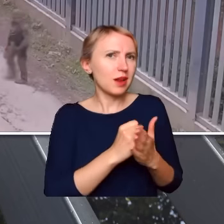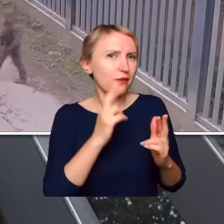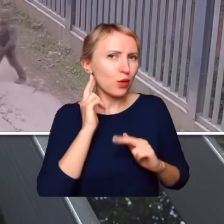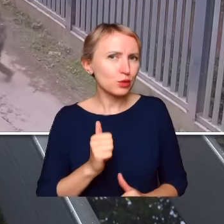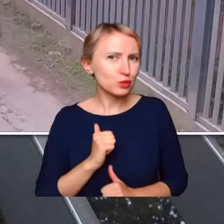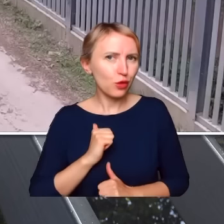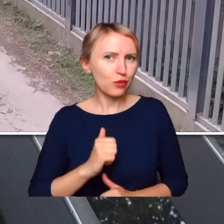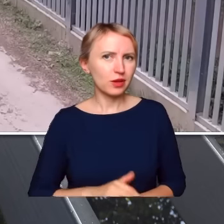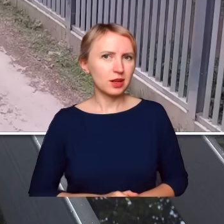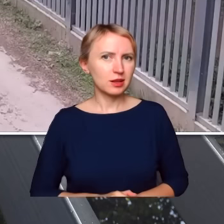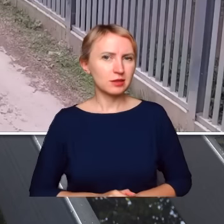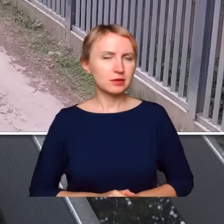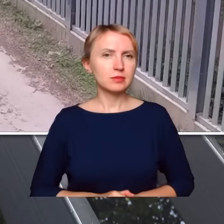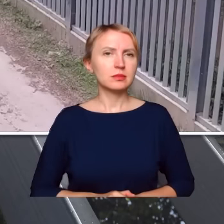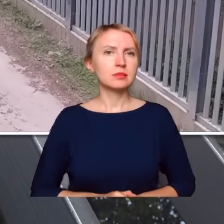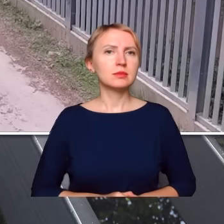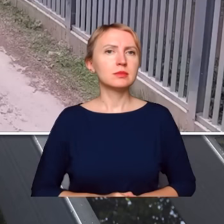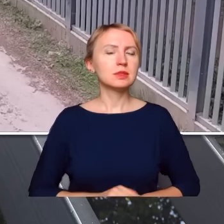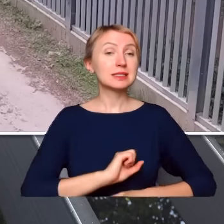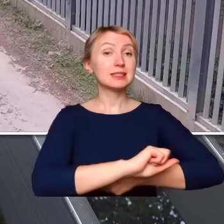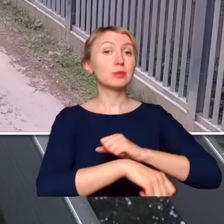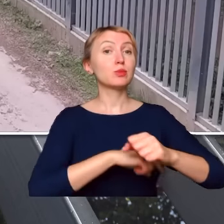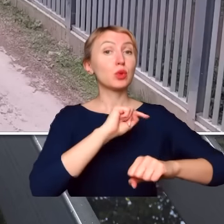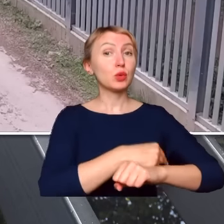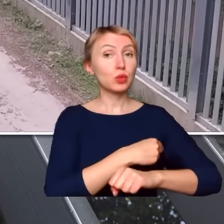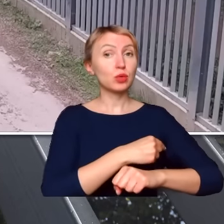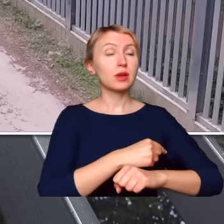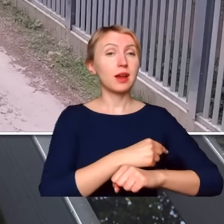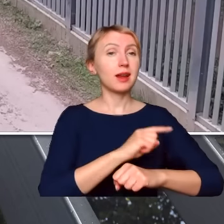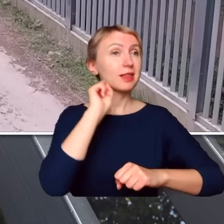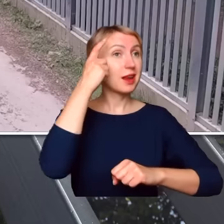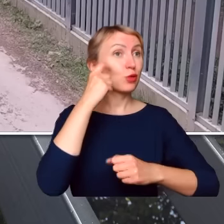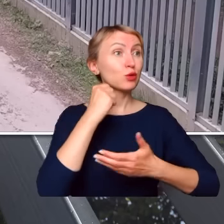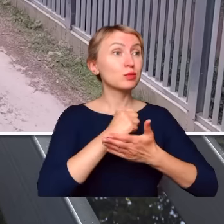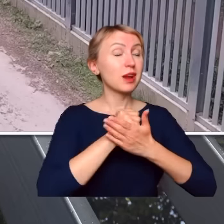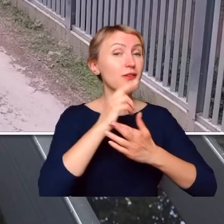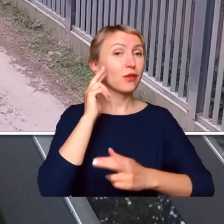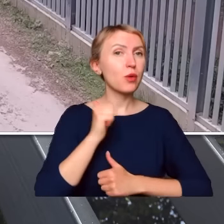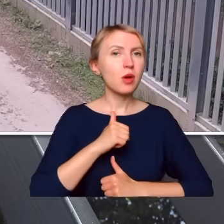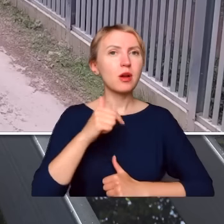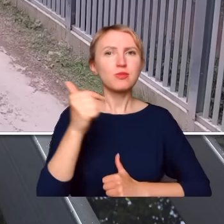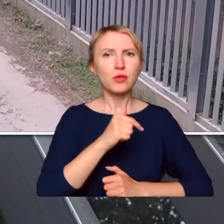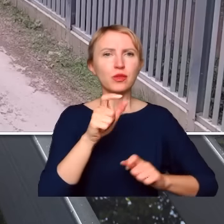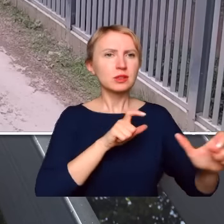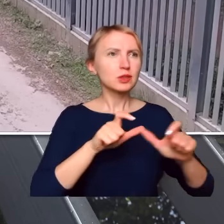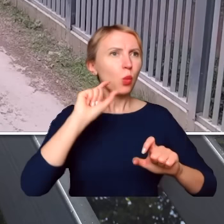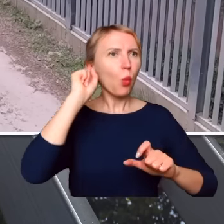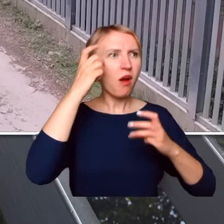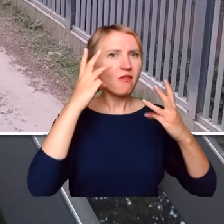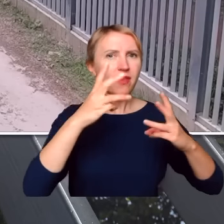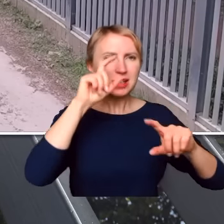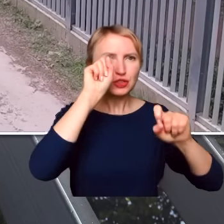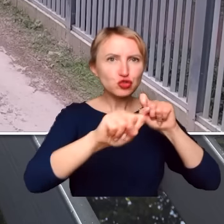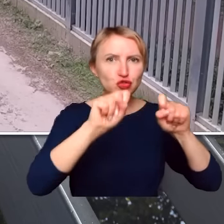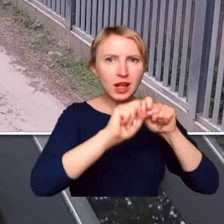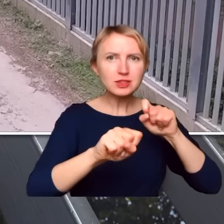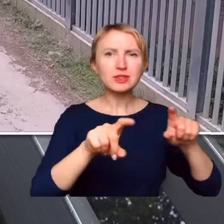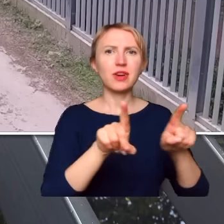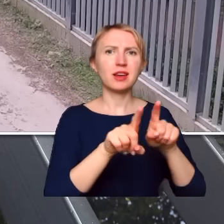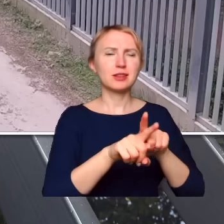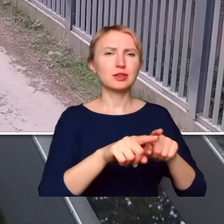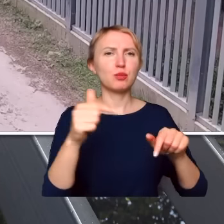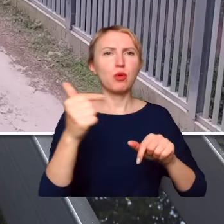Niestety. Zastępca prokuratora generalnego do spraw wojskowych, który powinien nadzorować kluczowe śledztwa. I powinien też